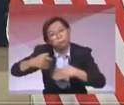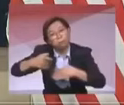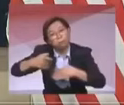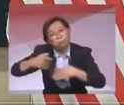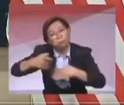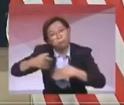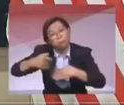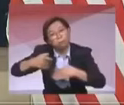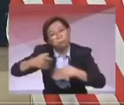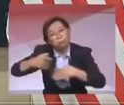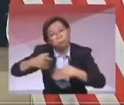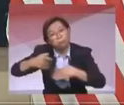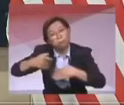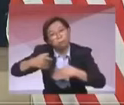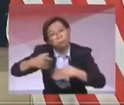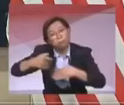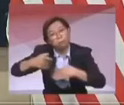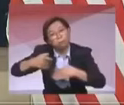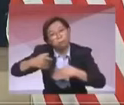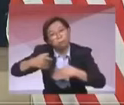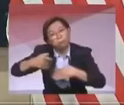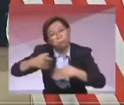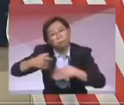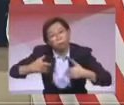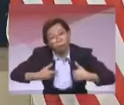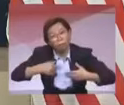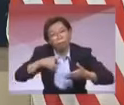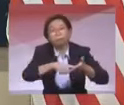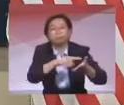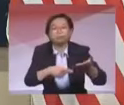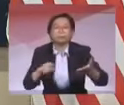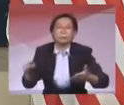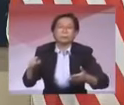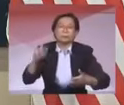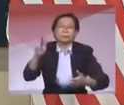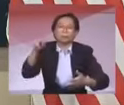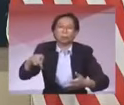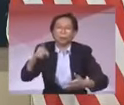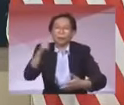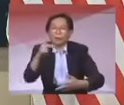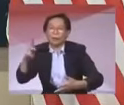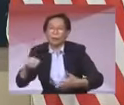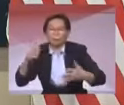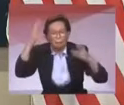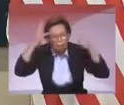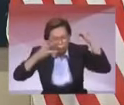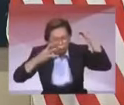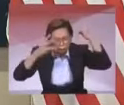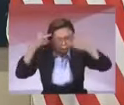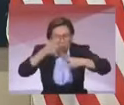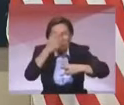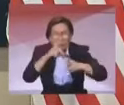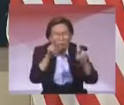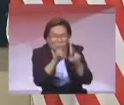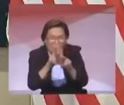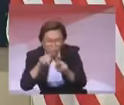if the Sarawak state election had to be done. Beliau amat bimbang akan keadaan di kawasan-kawasan